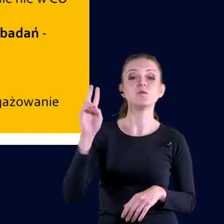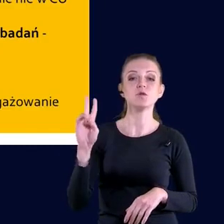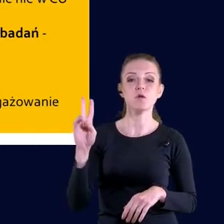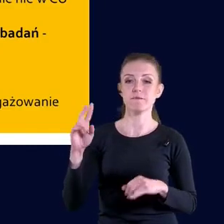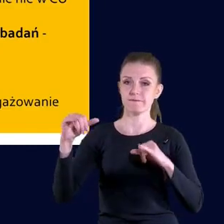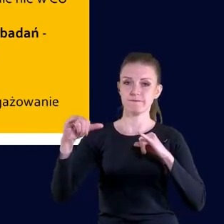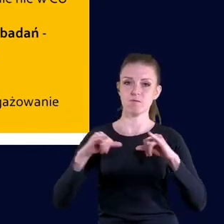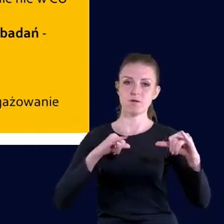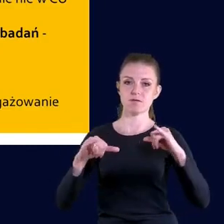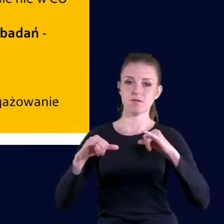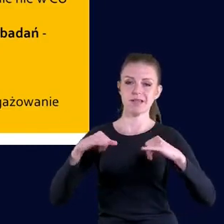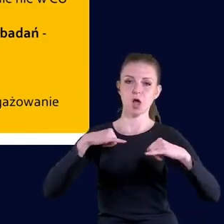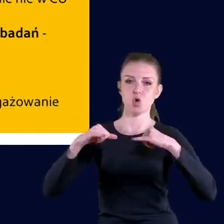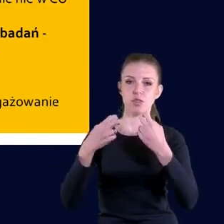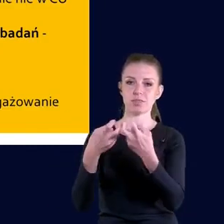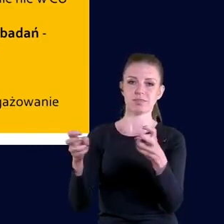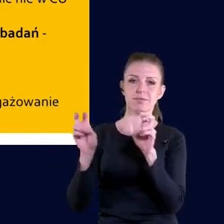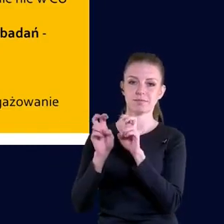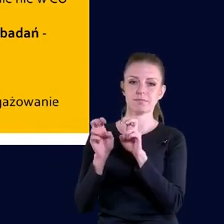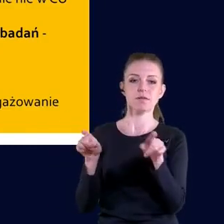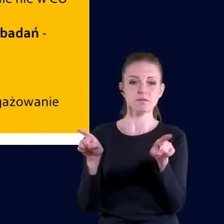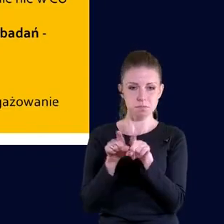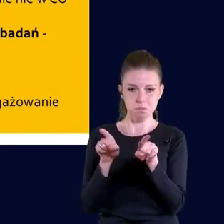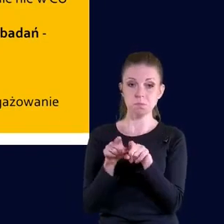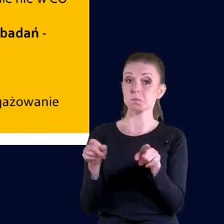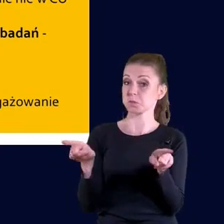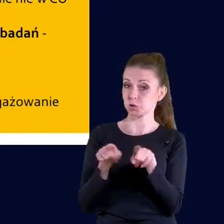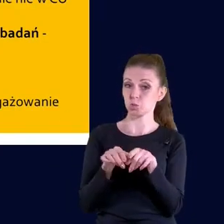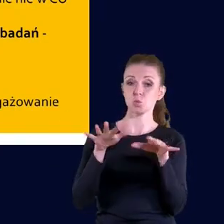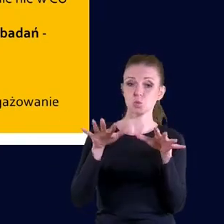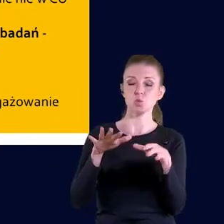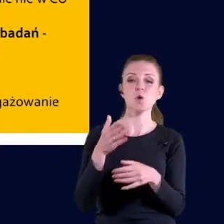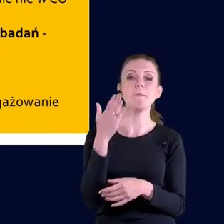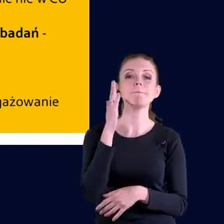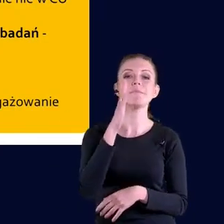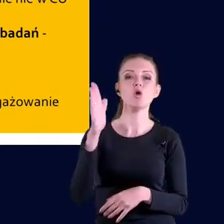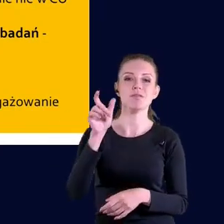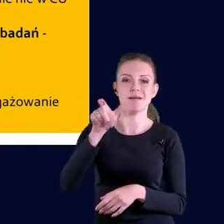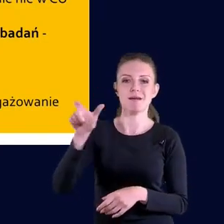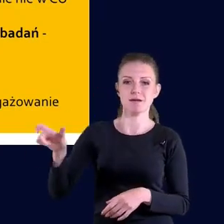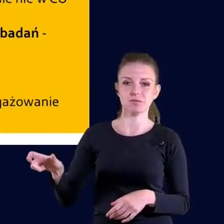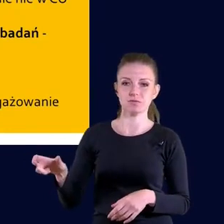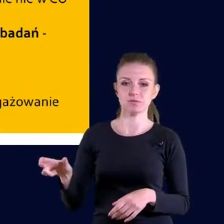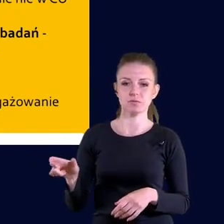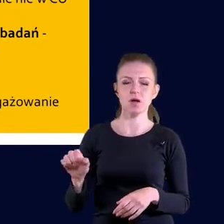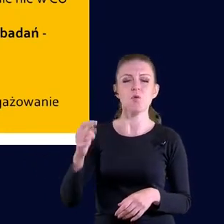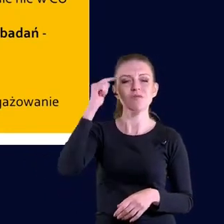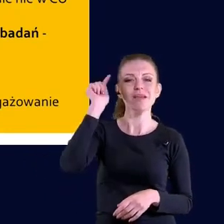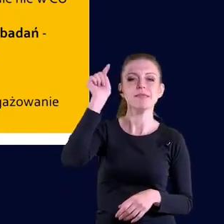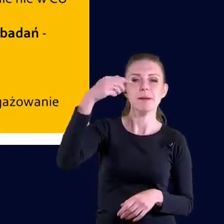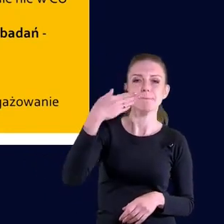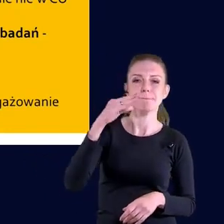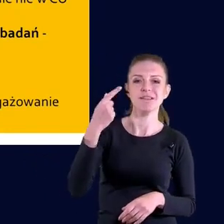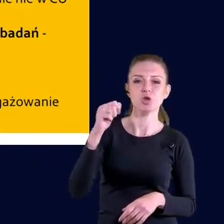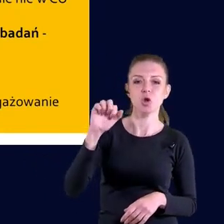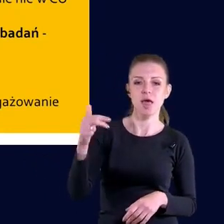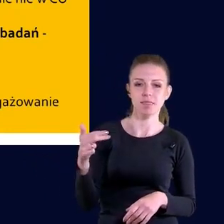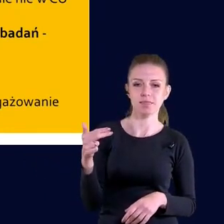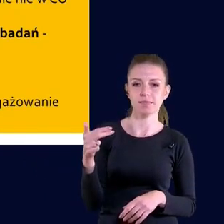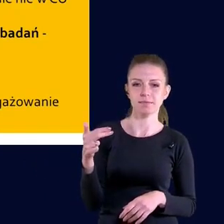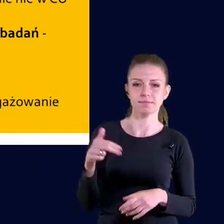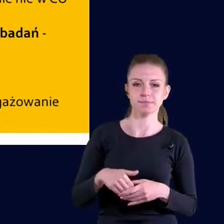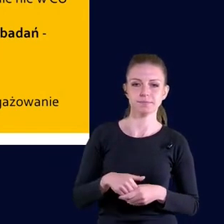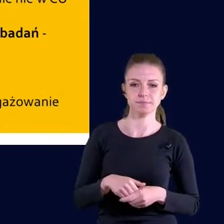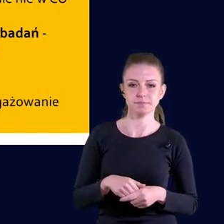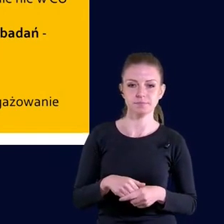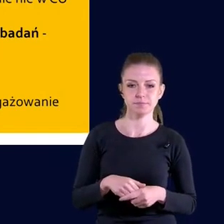uczelni jest bardzo wysoki wśród bibliotekarzy chociaż nie w Mediolanie także